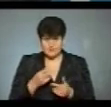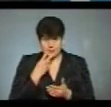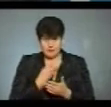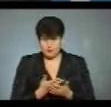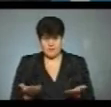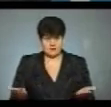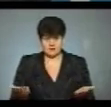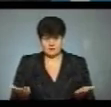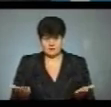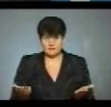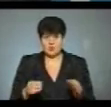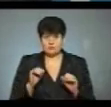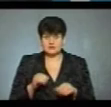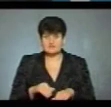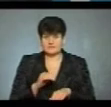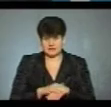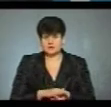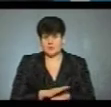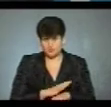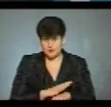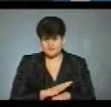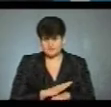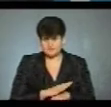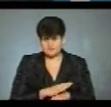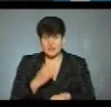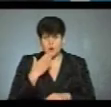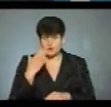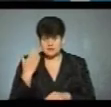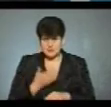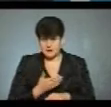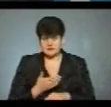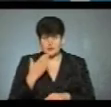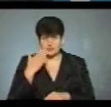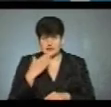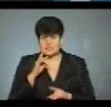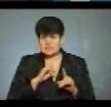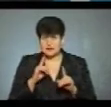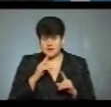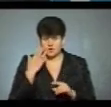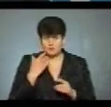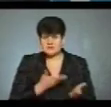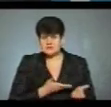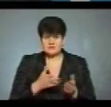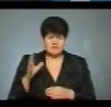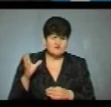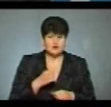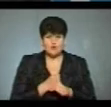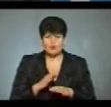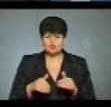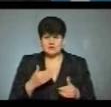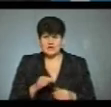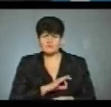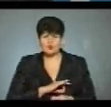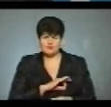побачив. Можливість фактично була. Останнє. На останній нараді, коли ми запросили всіх, і роботодавців, і